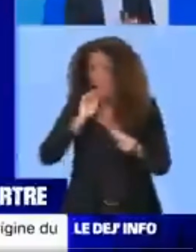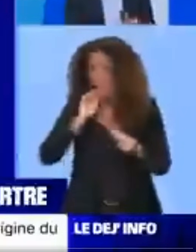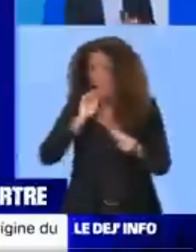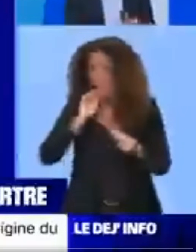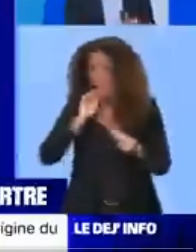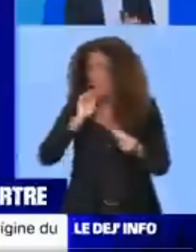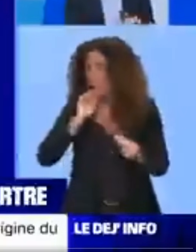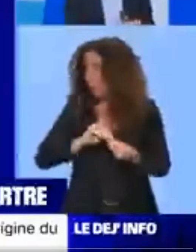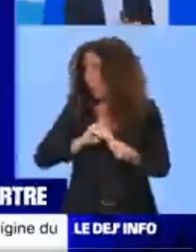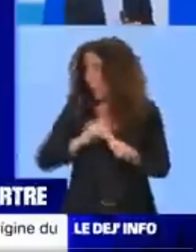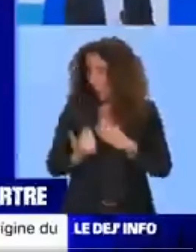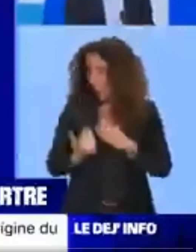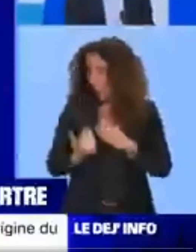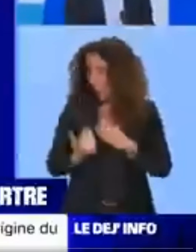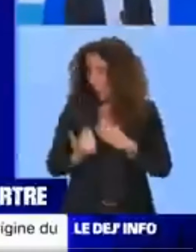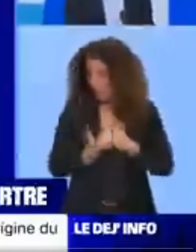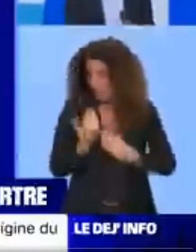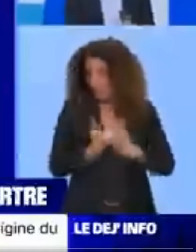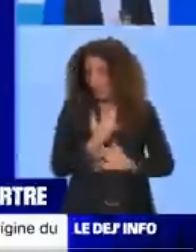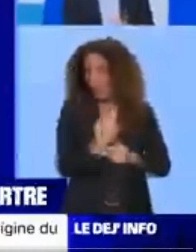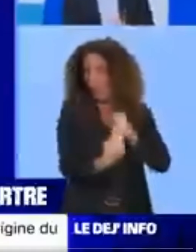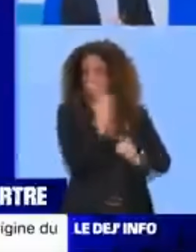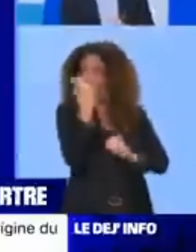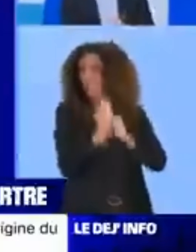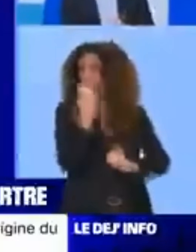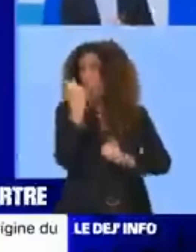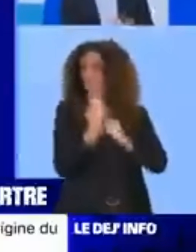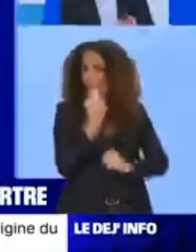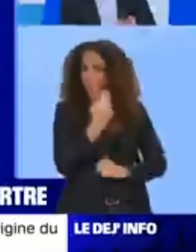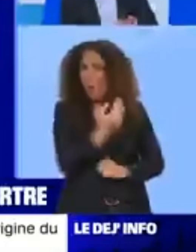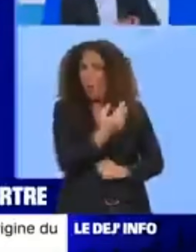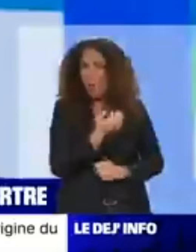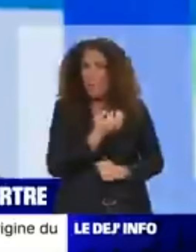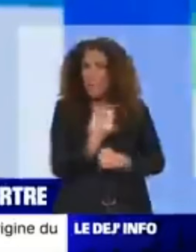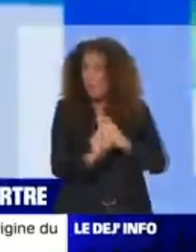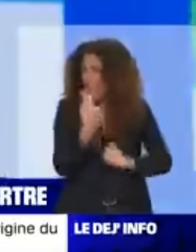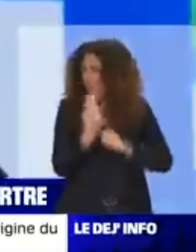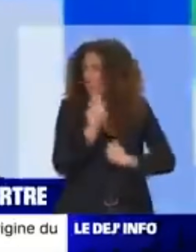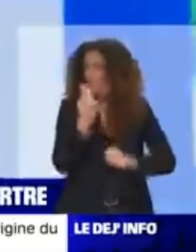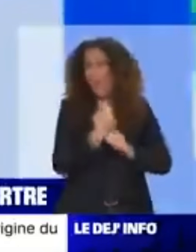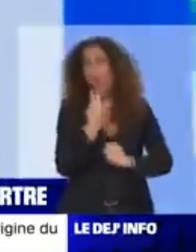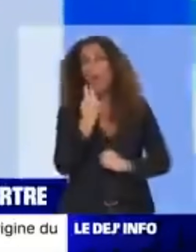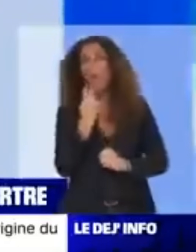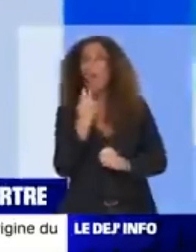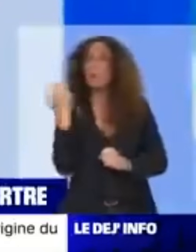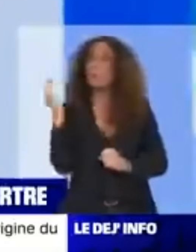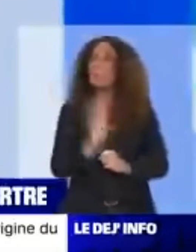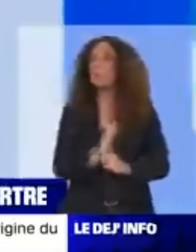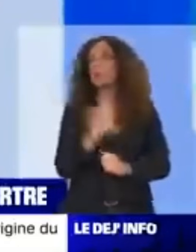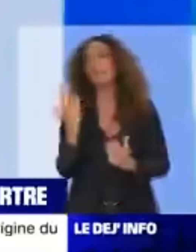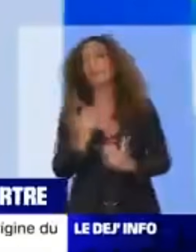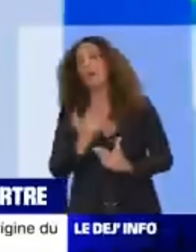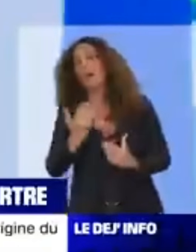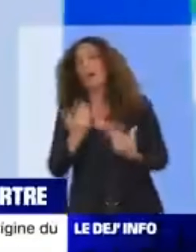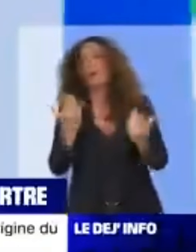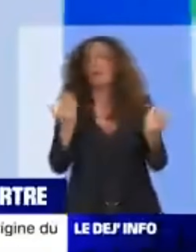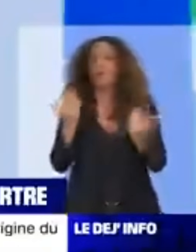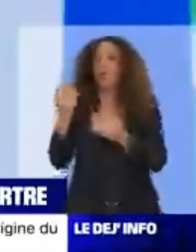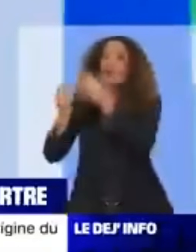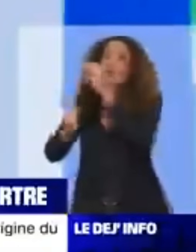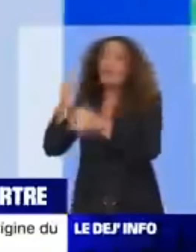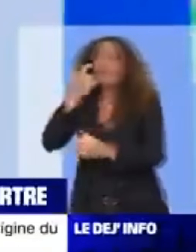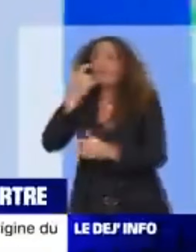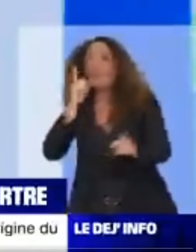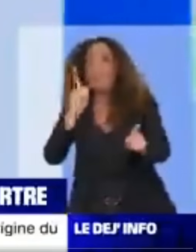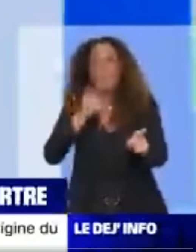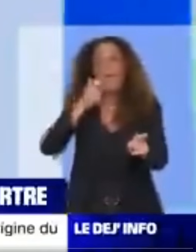pays. Insulté. C'est faux. C'est faux. Insulté avec des insultes qu'on pourrait qualifier, même ce serait injustice de le dire, de caractère raciste.